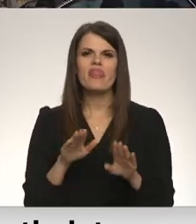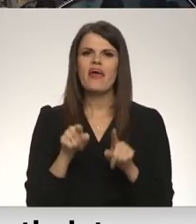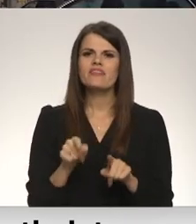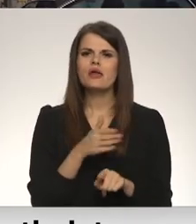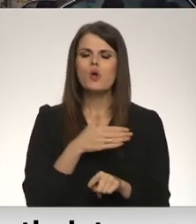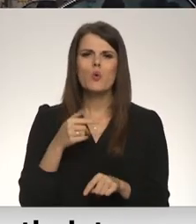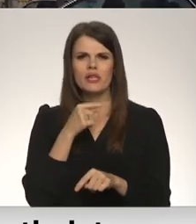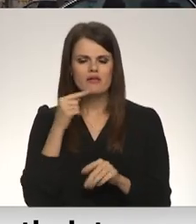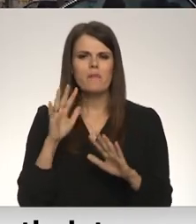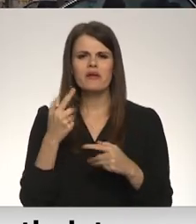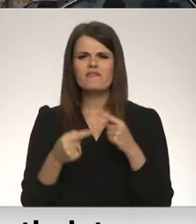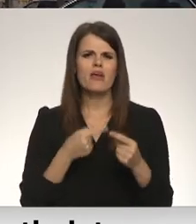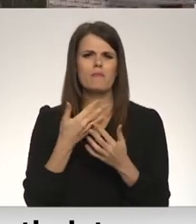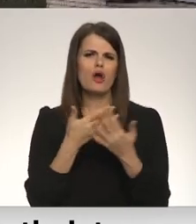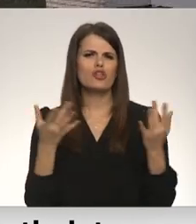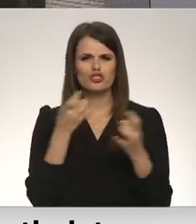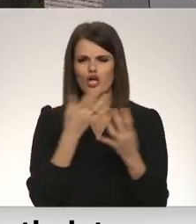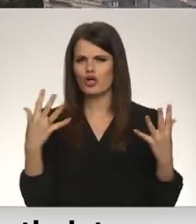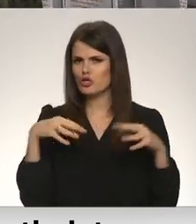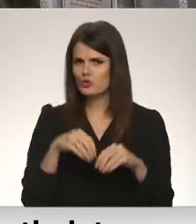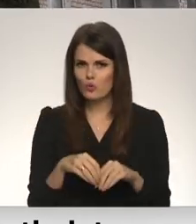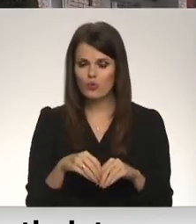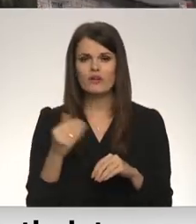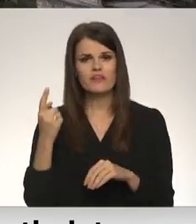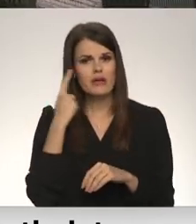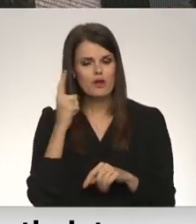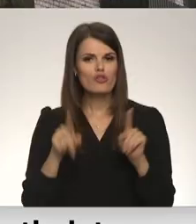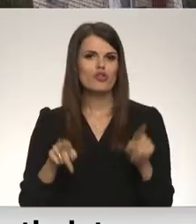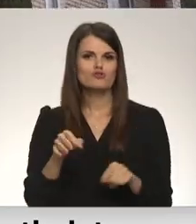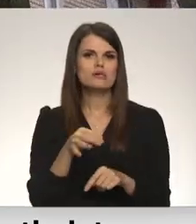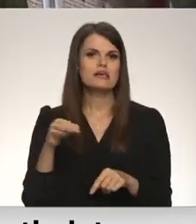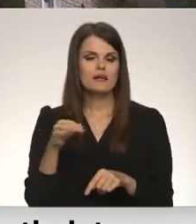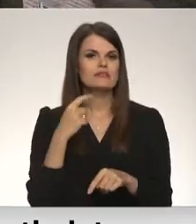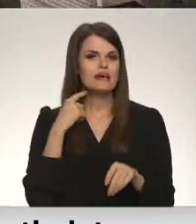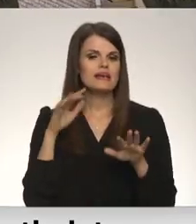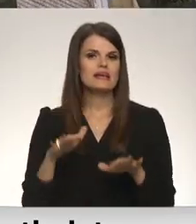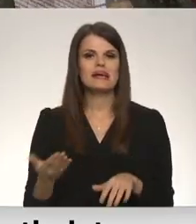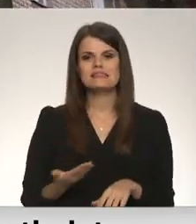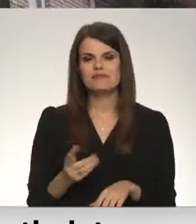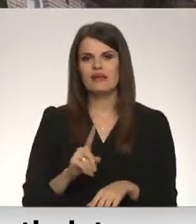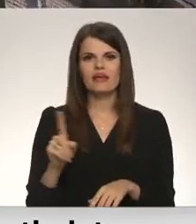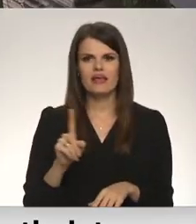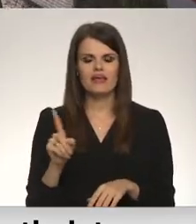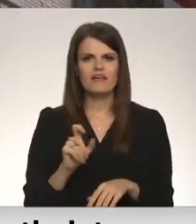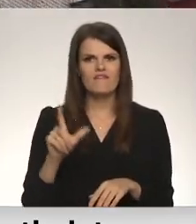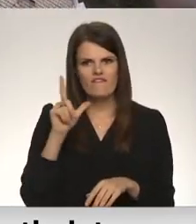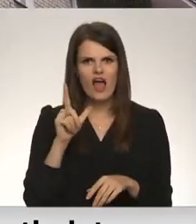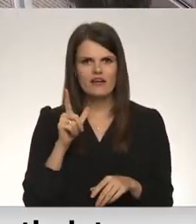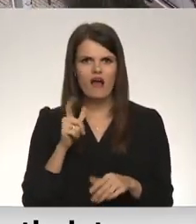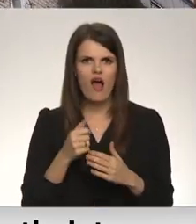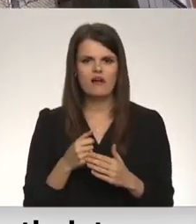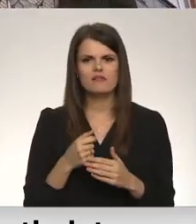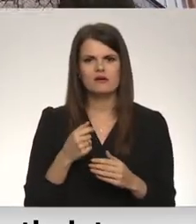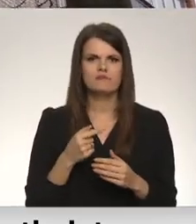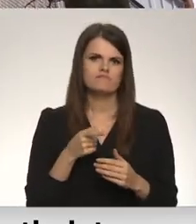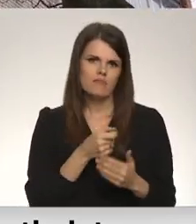drīzāk multikulturāla pilsēta. Viņa prāt, atsevišķos mikrorajonos Rīgā dzīvojošie ir radikālāk noskaņoti